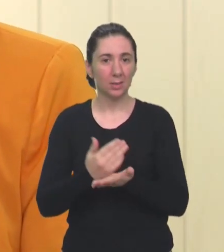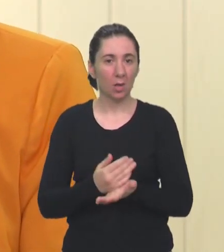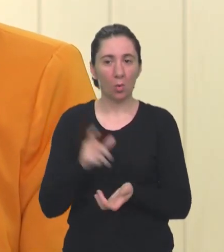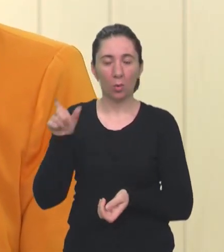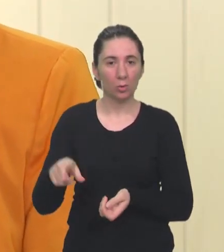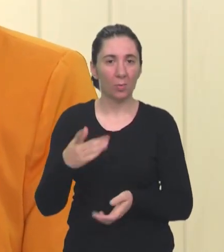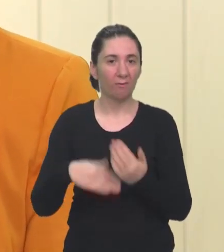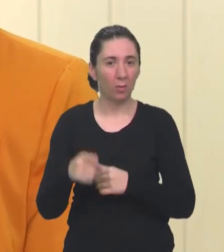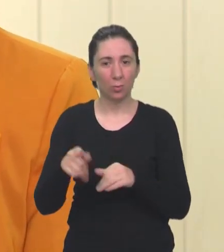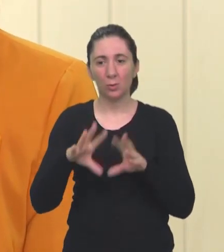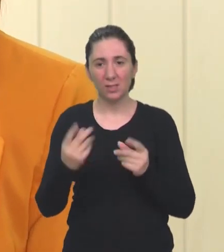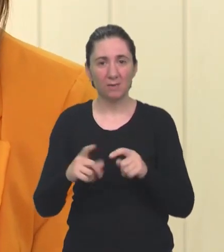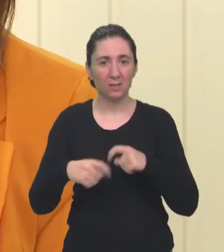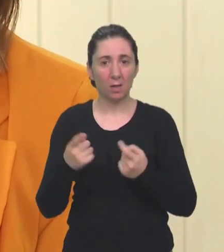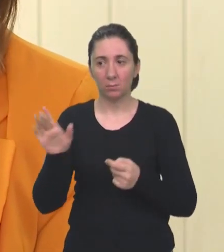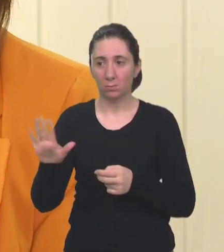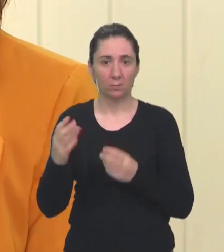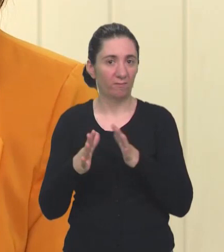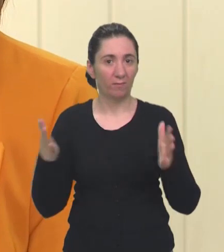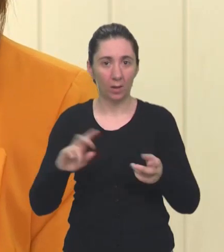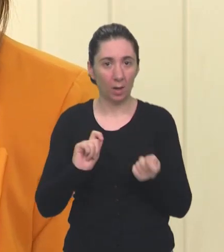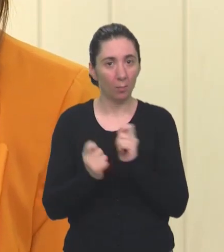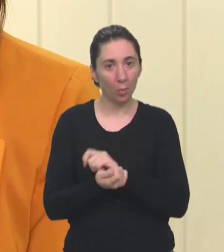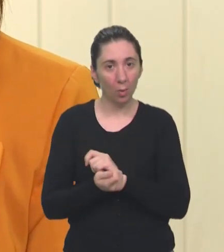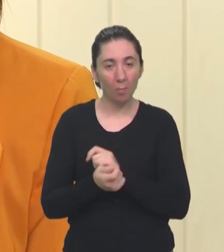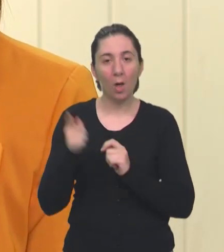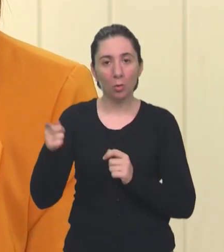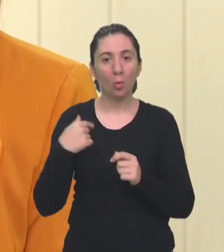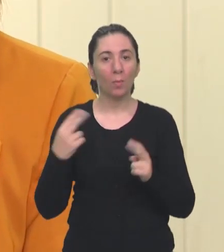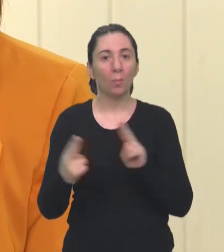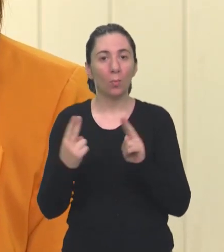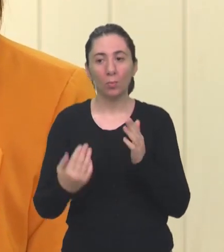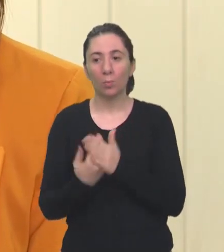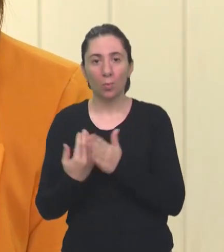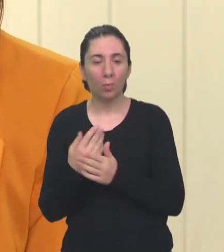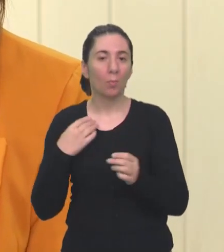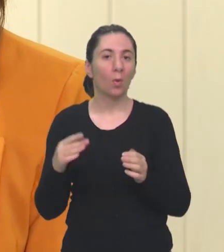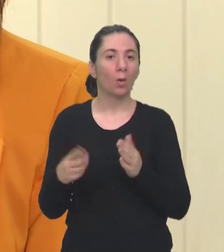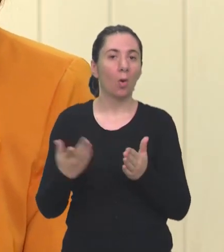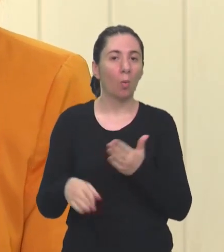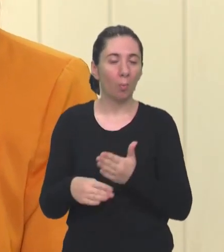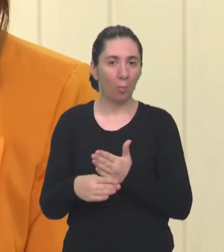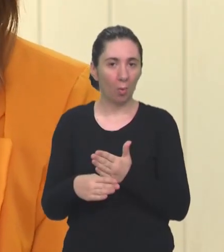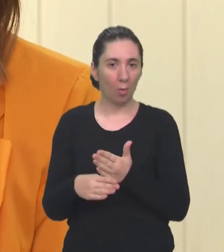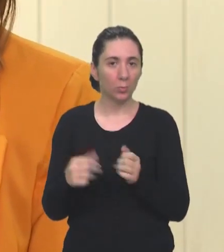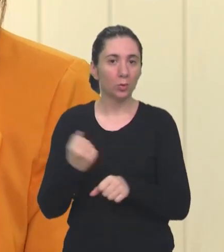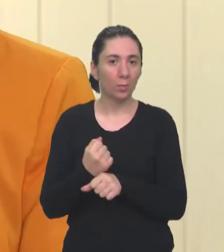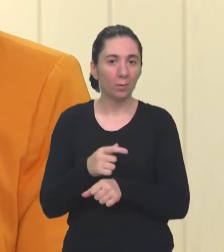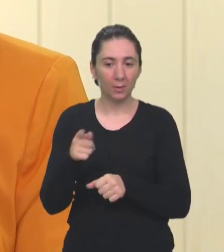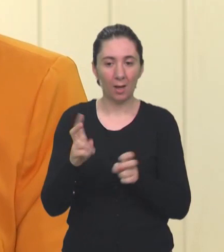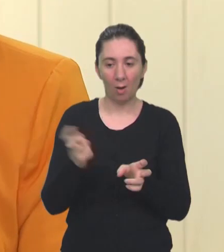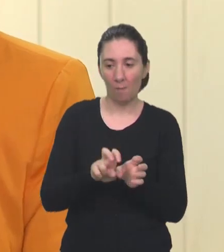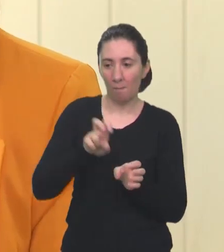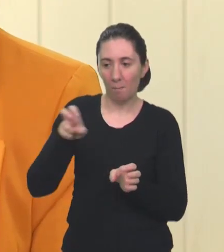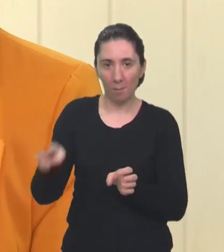osobnoj invalidnini, to su sve stvari koje su za njih velike promjene, a na ovaj način ih mi upoznajemo sa svim tim, pomažemo im da se u stvari naprave taj